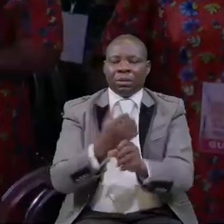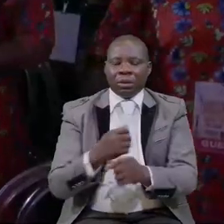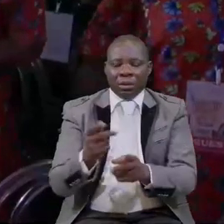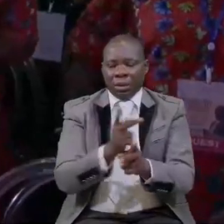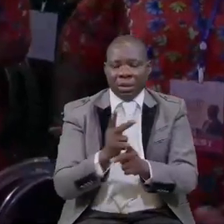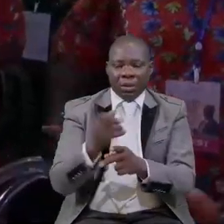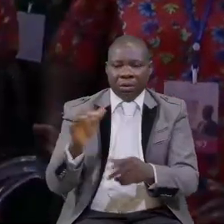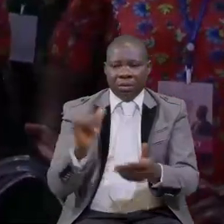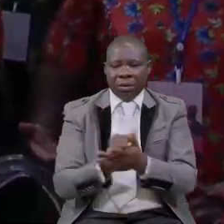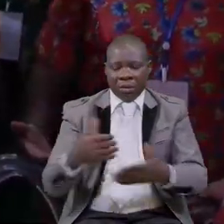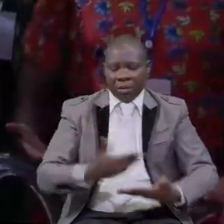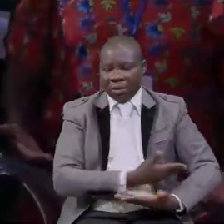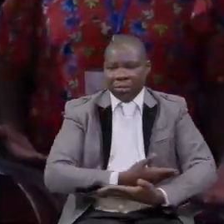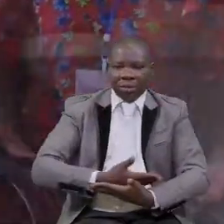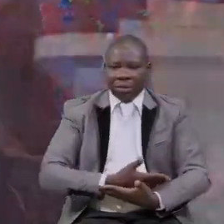prends soin de ce bébé,